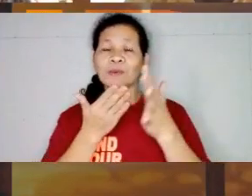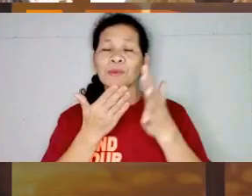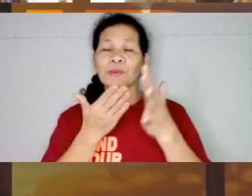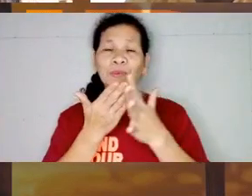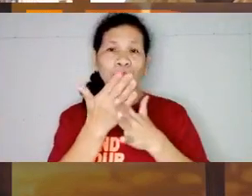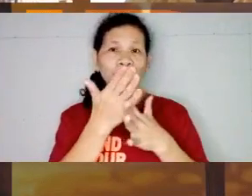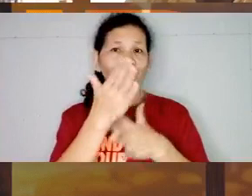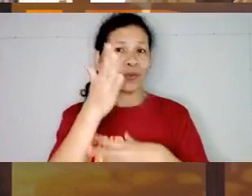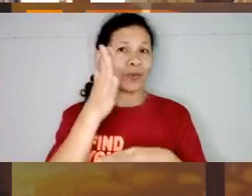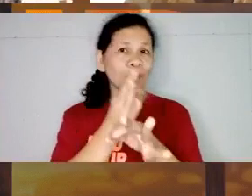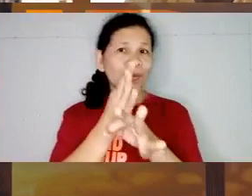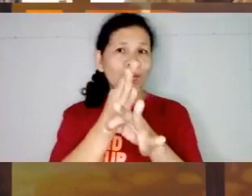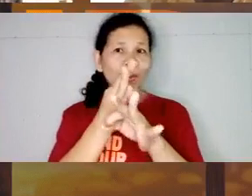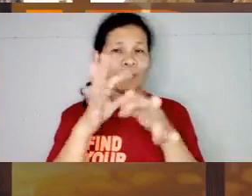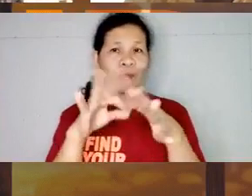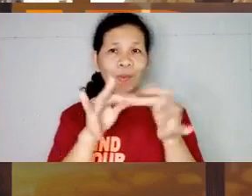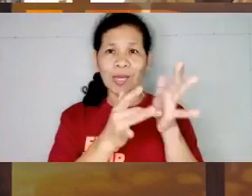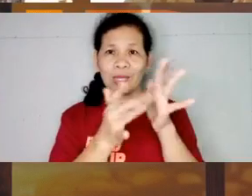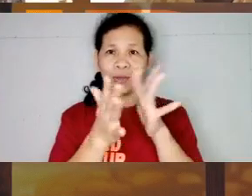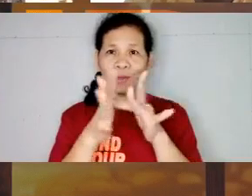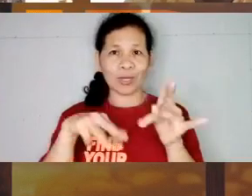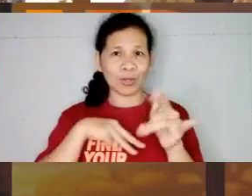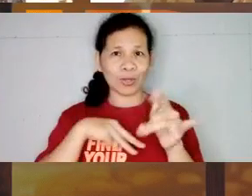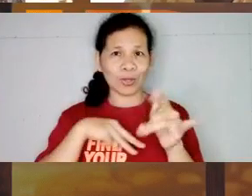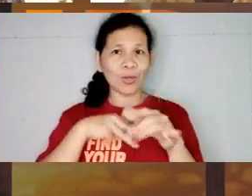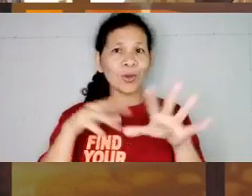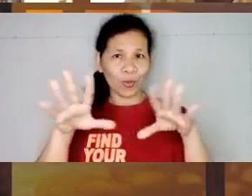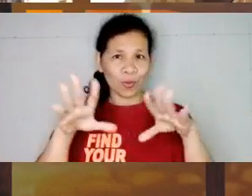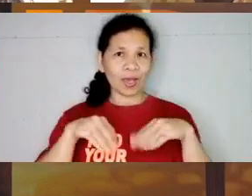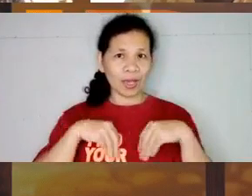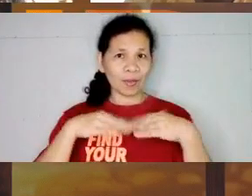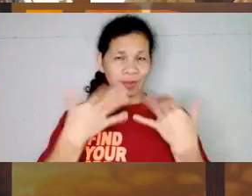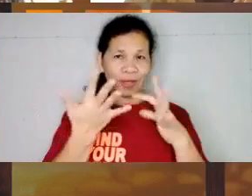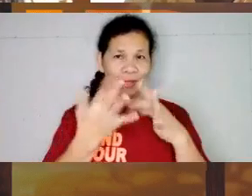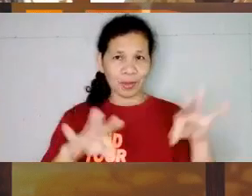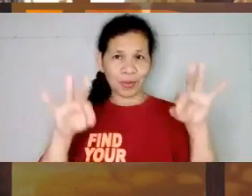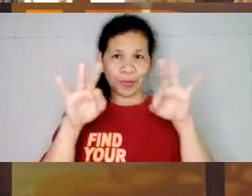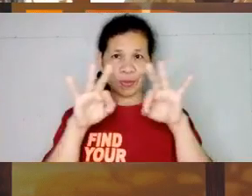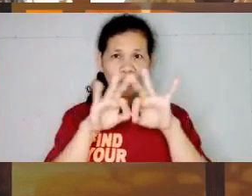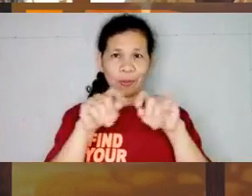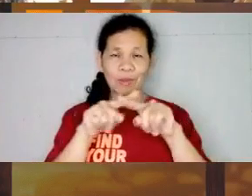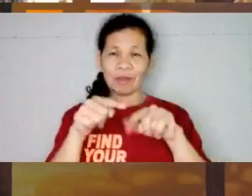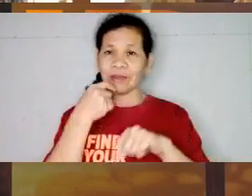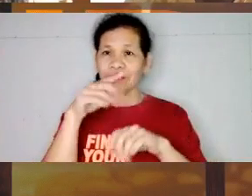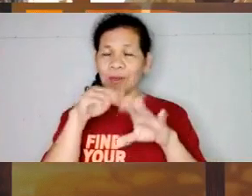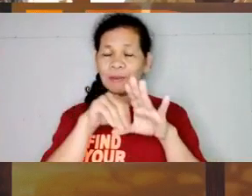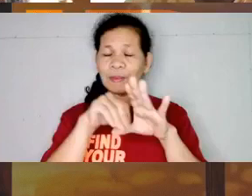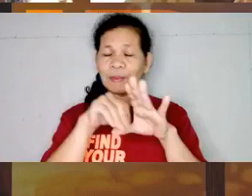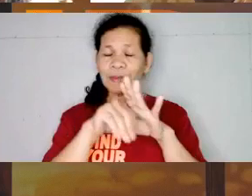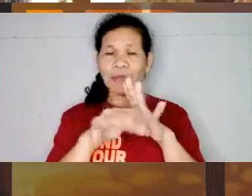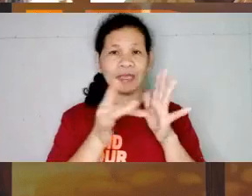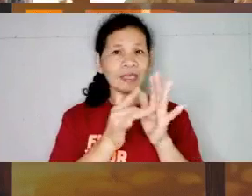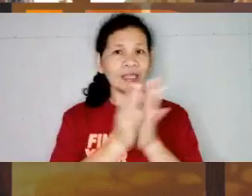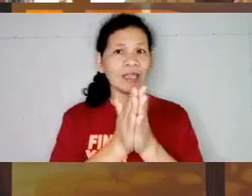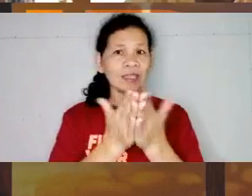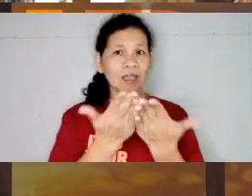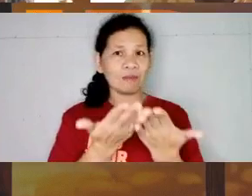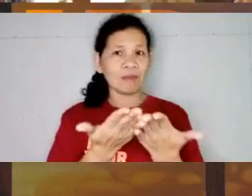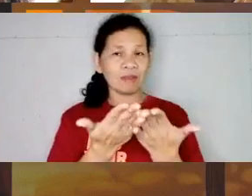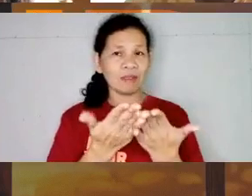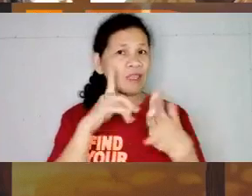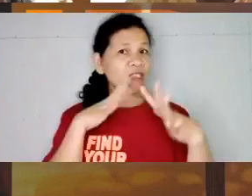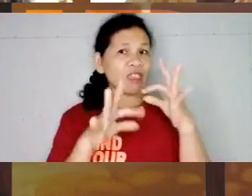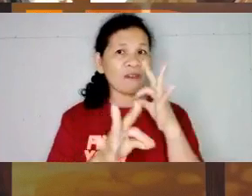Jesus. Kung ating tinanggap yun, napakahalaga. Pero sinabi rin sa kasulatan, faith without work